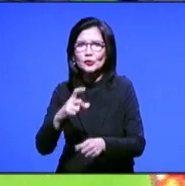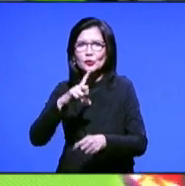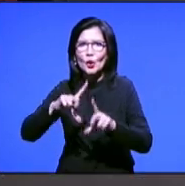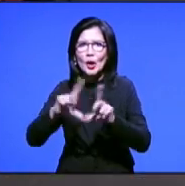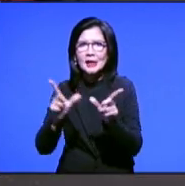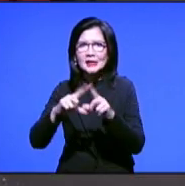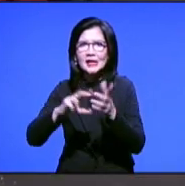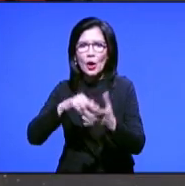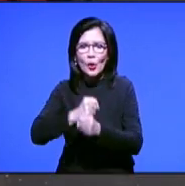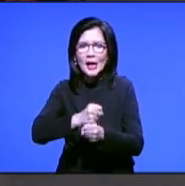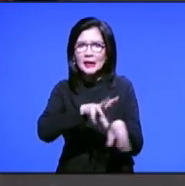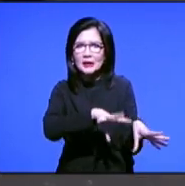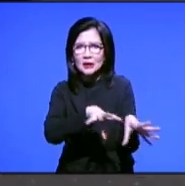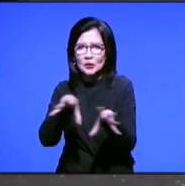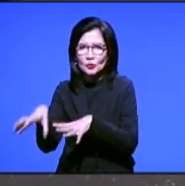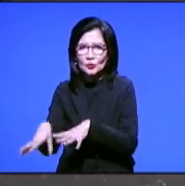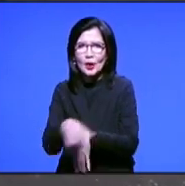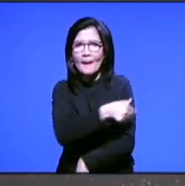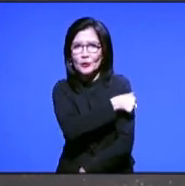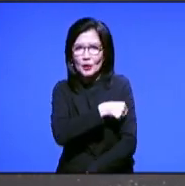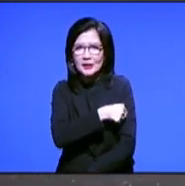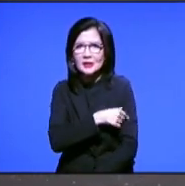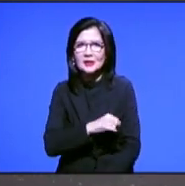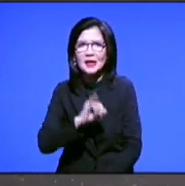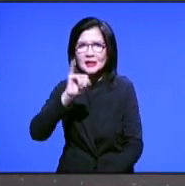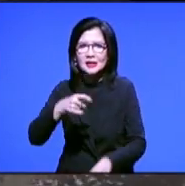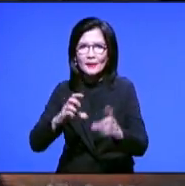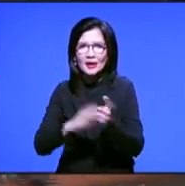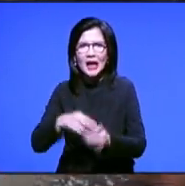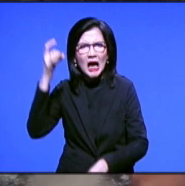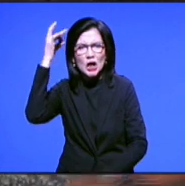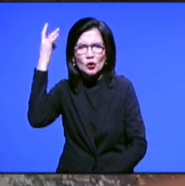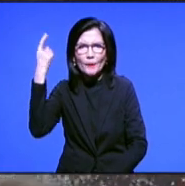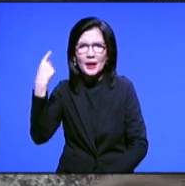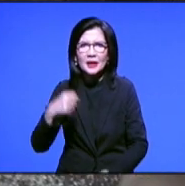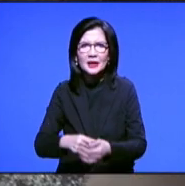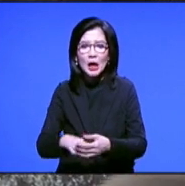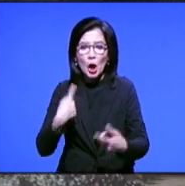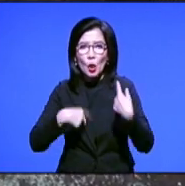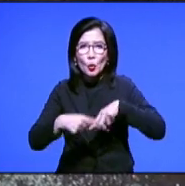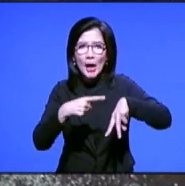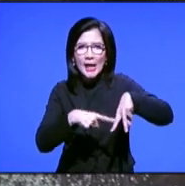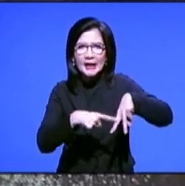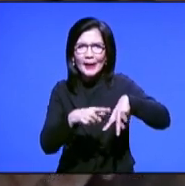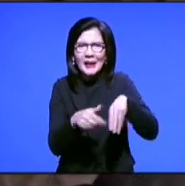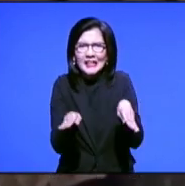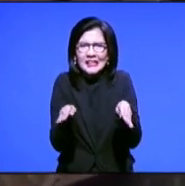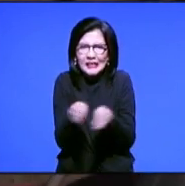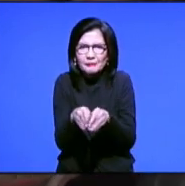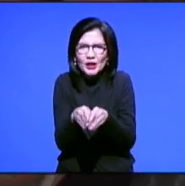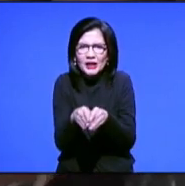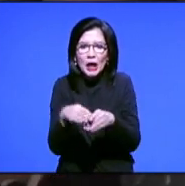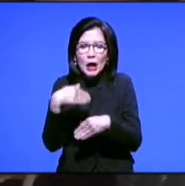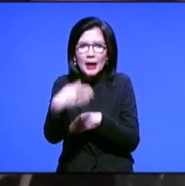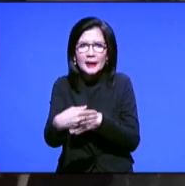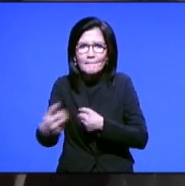Timur, dievakuasi petugas Jasa Marga. Sopir mengalami luka pada bagian kaki lantaran terjepit di bagian depan